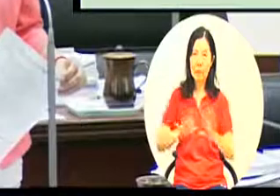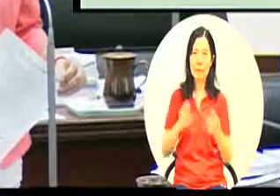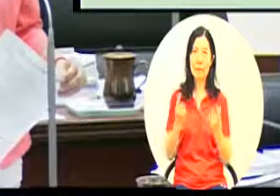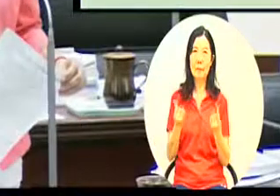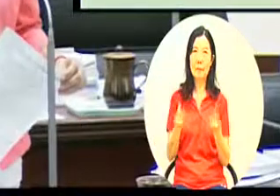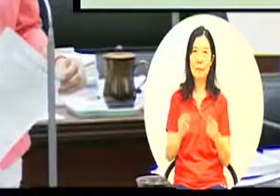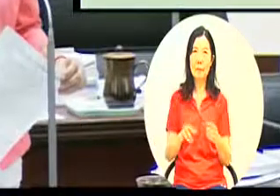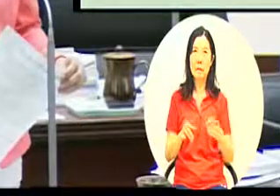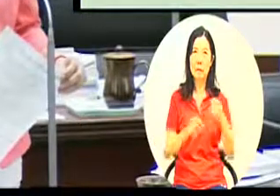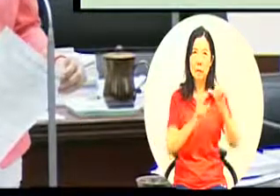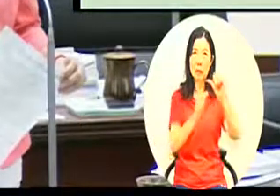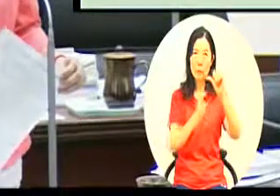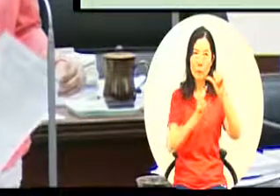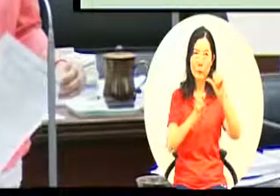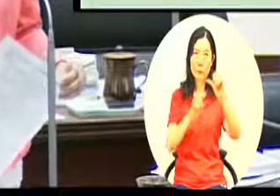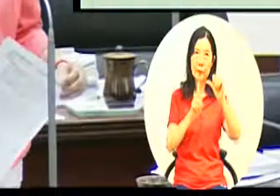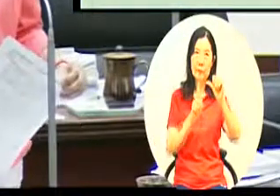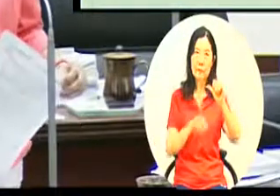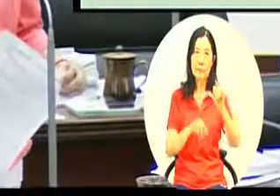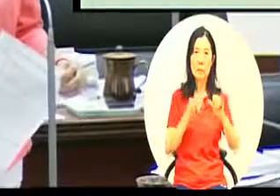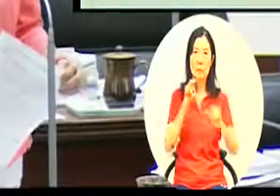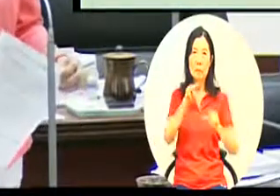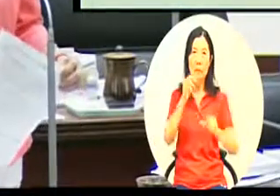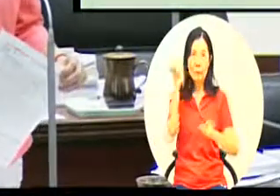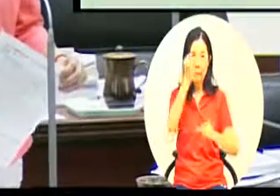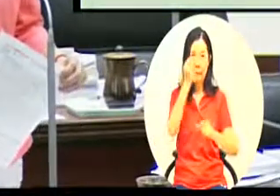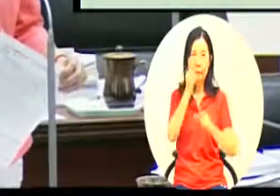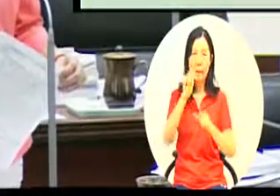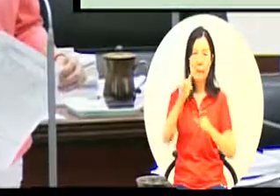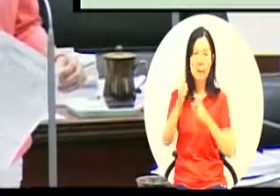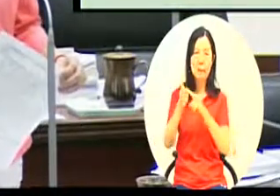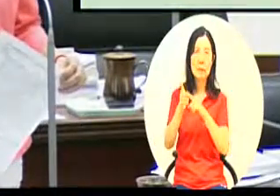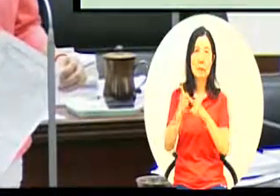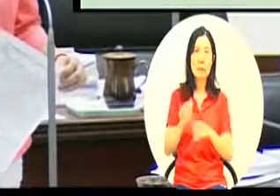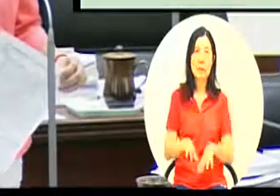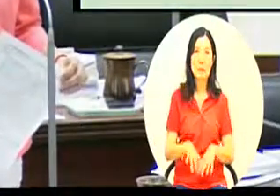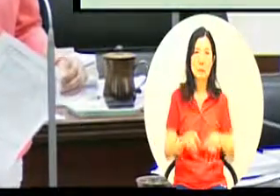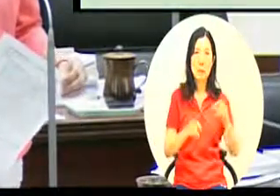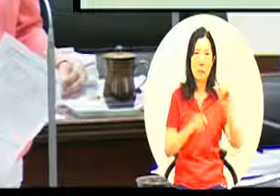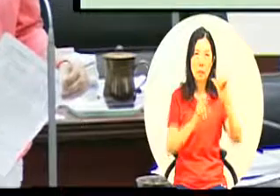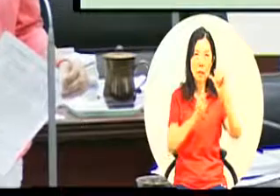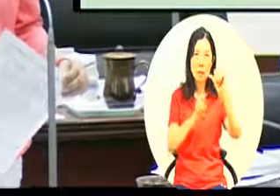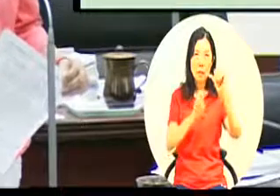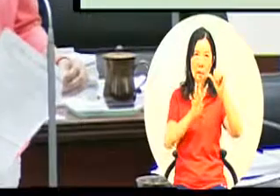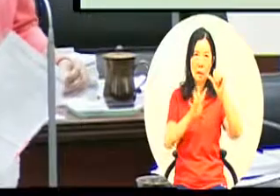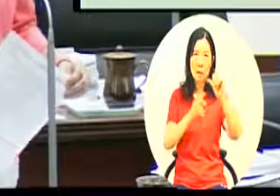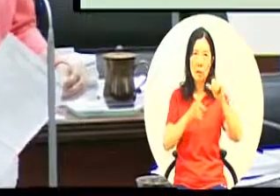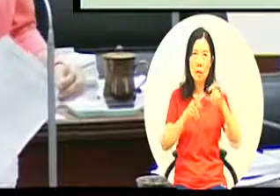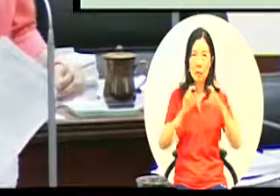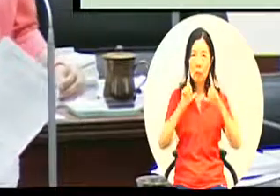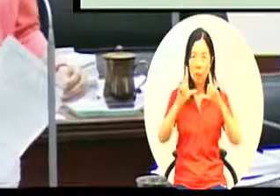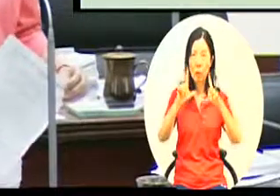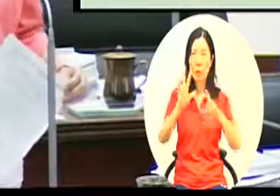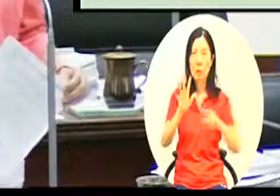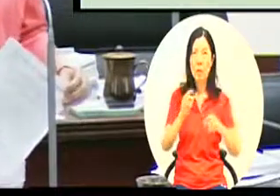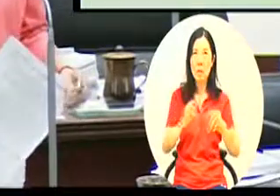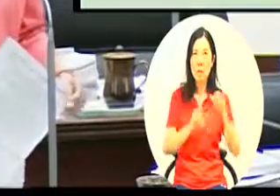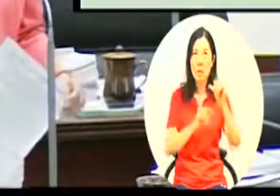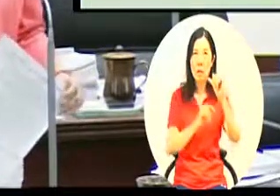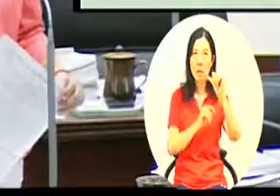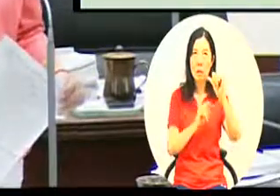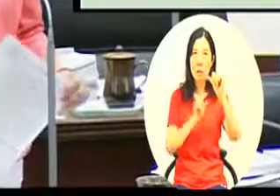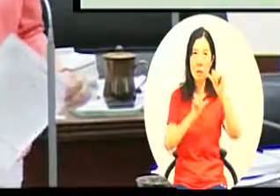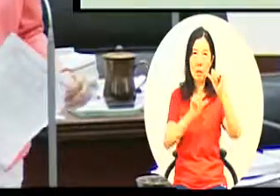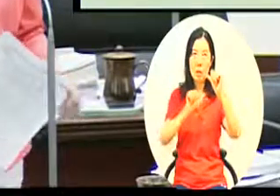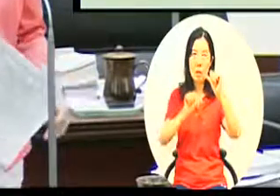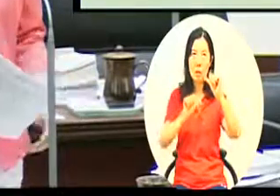们5月11日呢，又看到狼尸，然后5月14日又出现了，还有我们